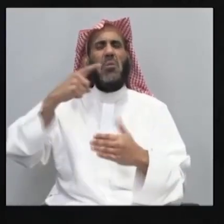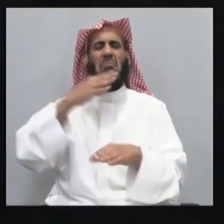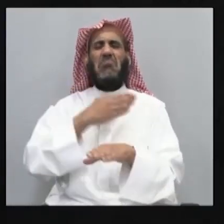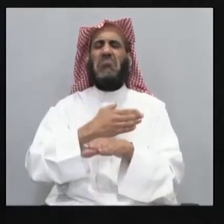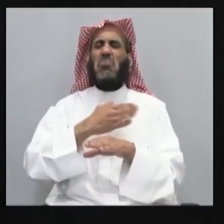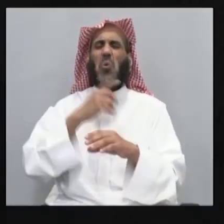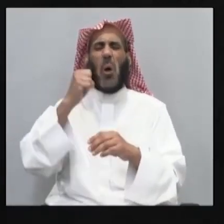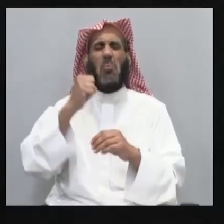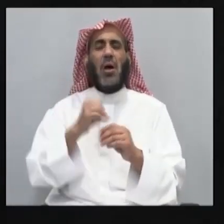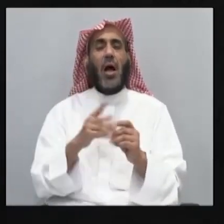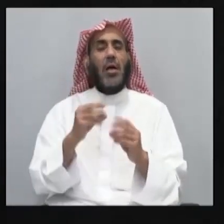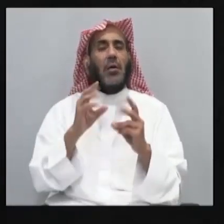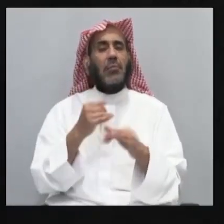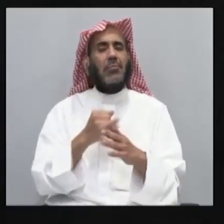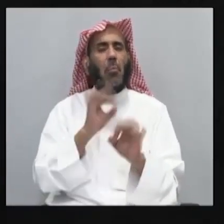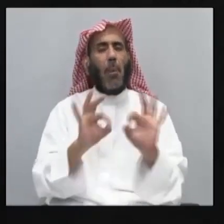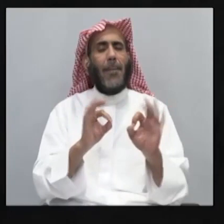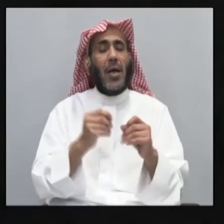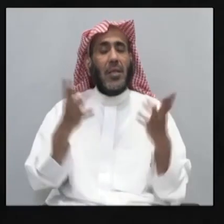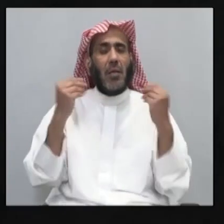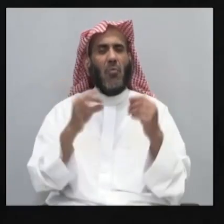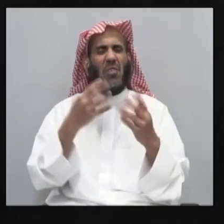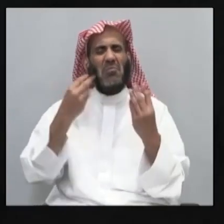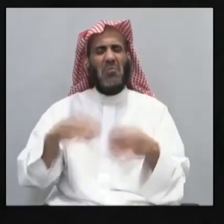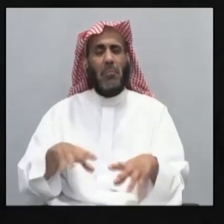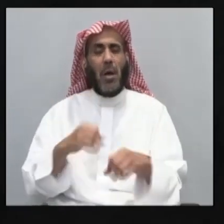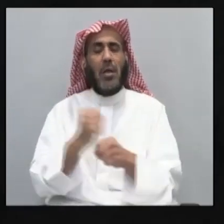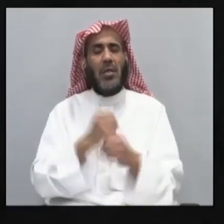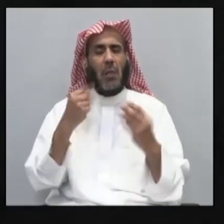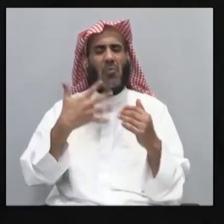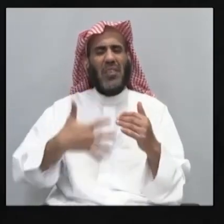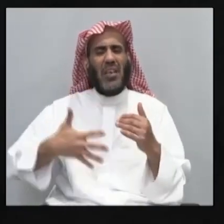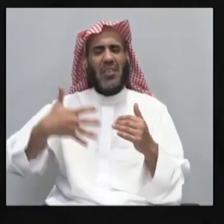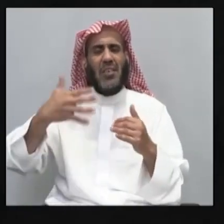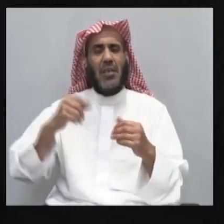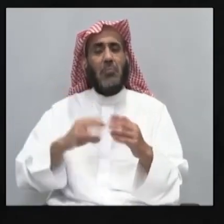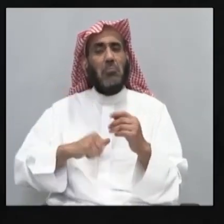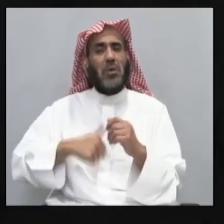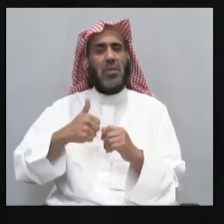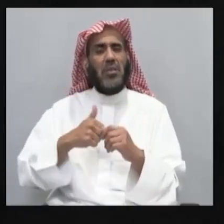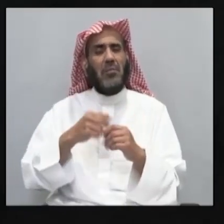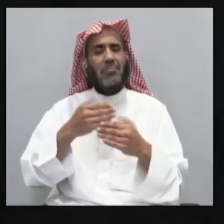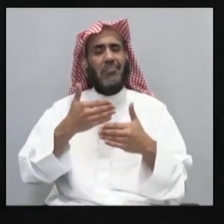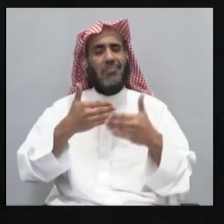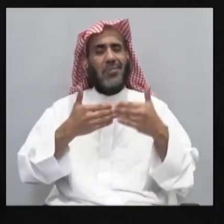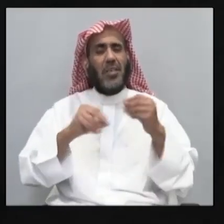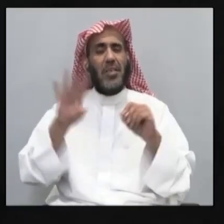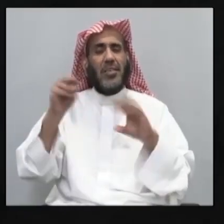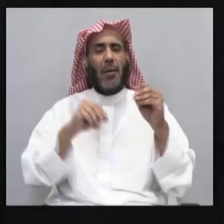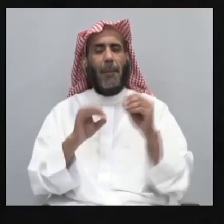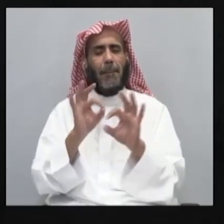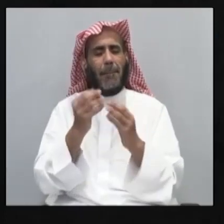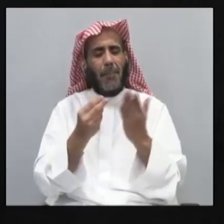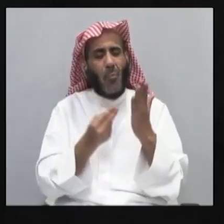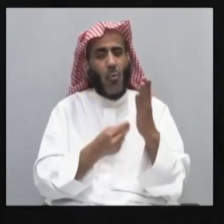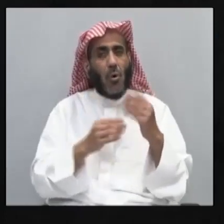تنطبق كذلك على التعلم عندما يفرط الانسان في عمليه التعلم في صغره قد تستطيع ان تنسجها على شكل قصه بانه